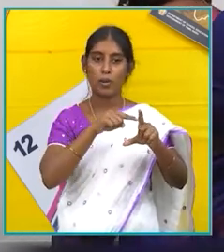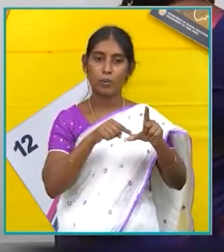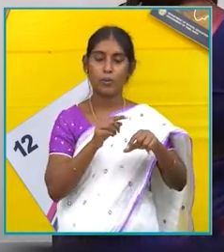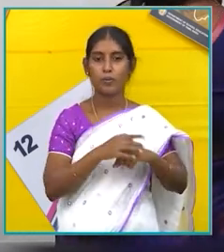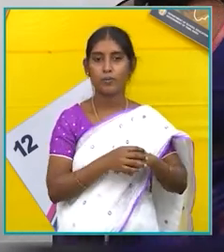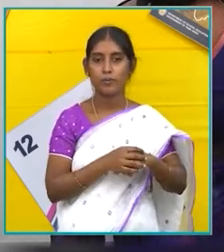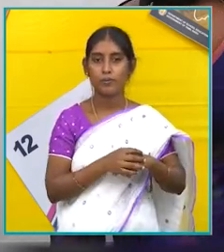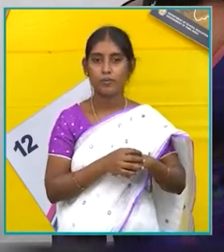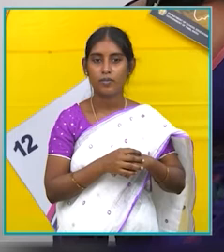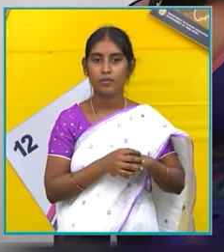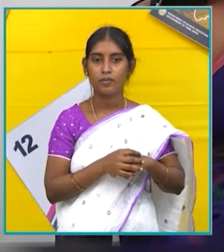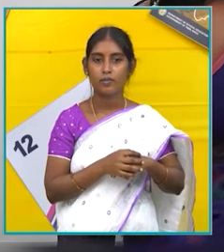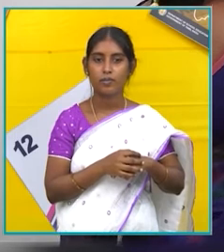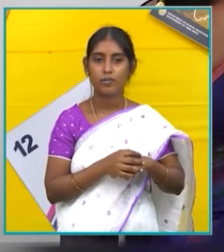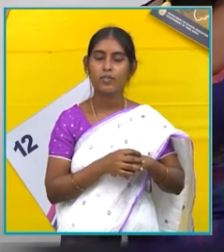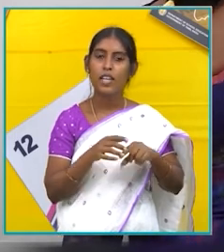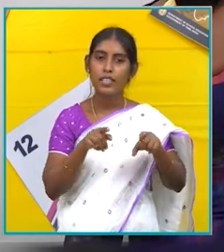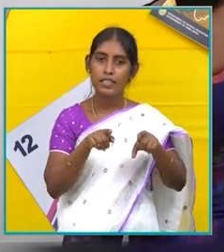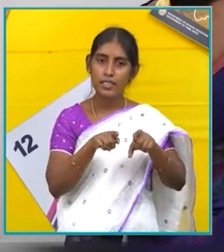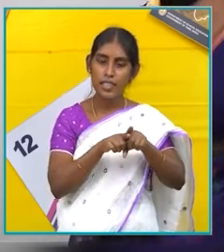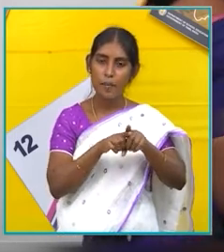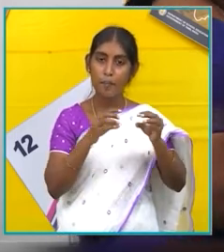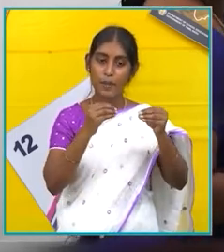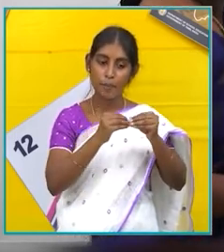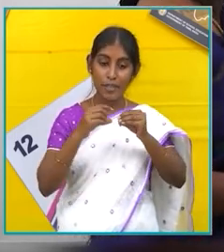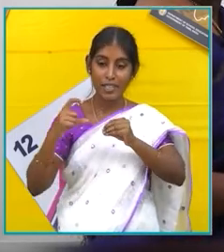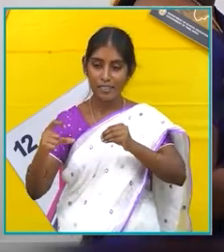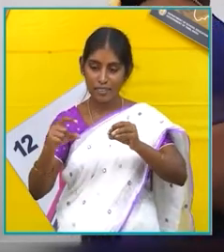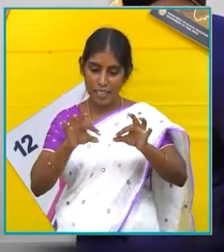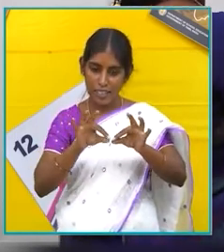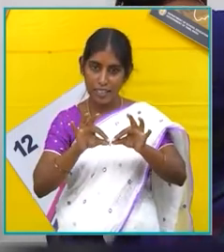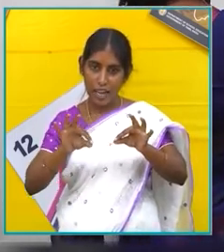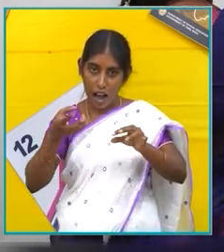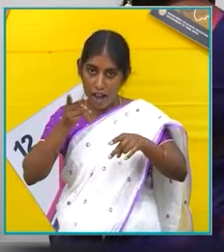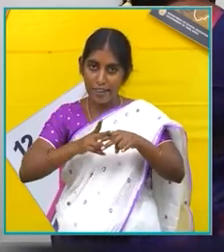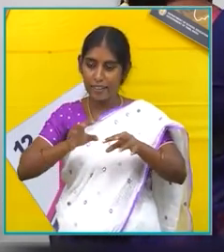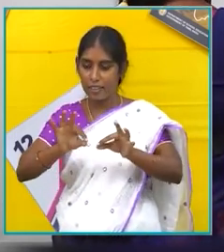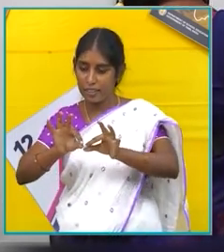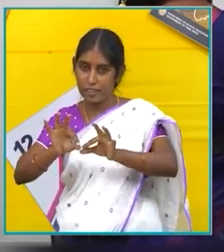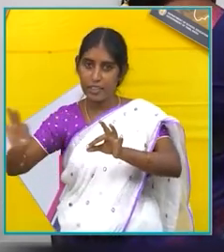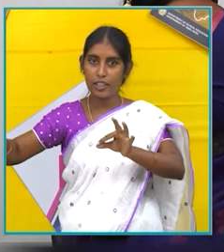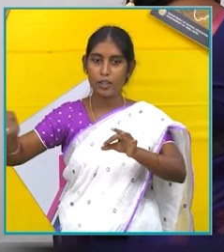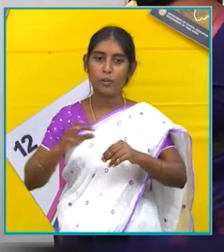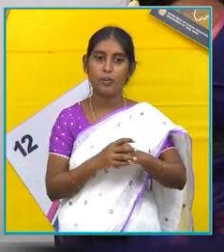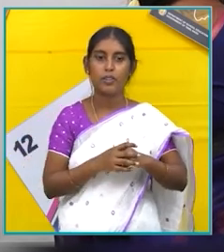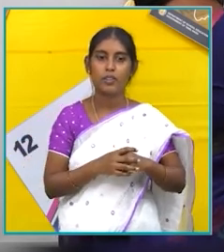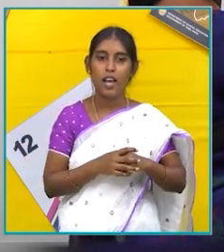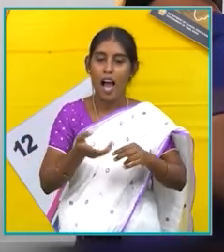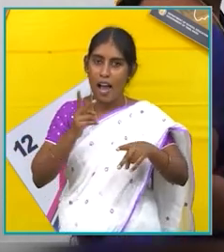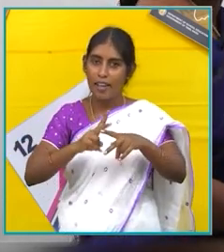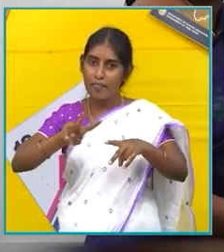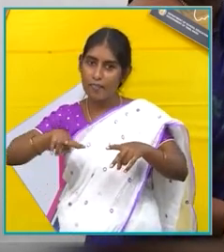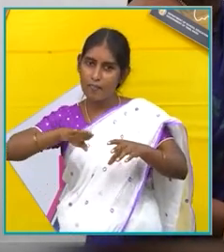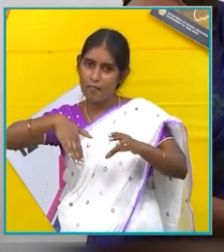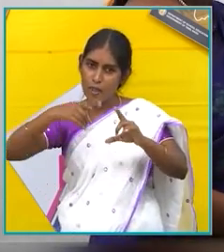இந்த முக்கோணத்தோட பிசிங்கிற பக்கத்தை நான் கொஞ்சம் நீட்டி விடுறேன். அப்போ அது என்ன பண்ணுதுன்னு பார்த்தீங்கன்னா, முக்கோணத்துக்கு வெளியில் ஒரு